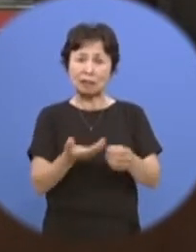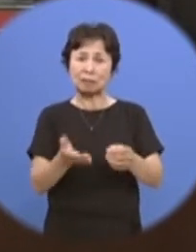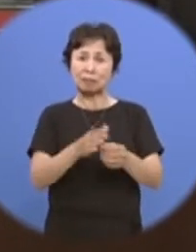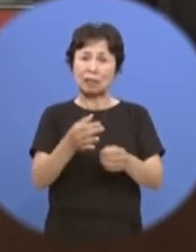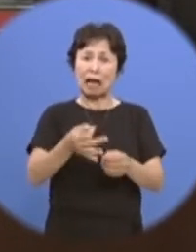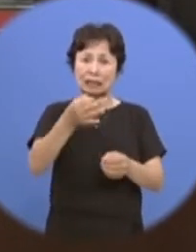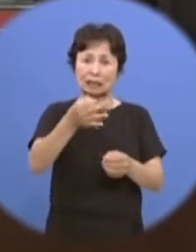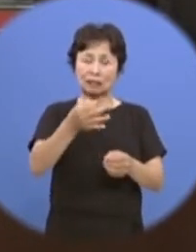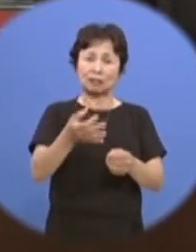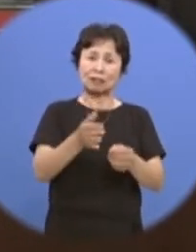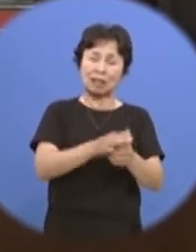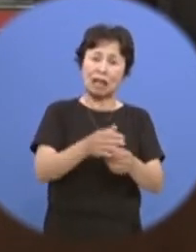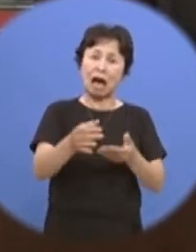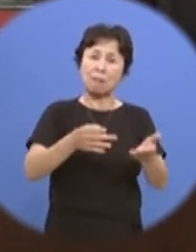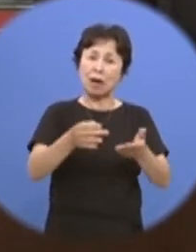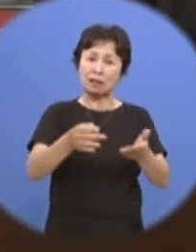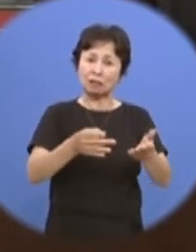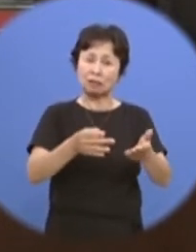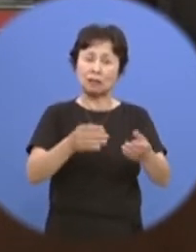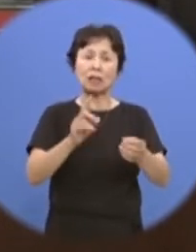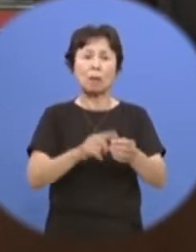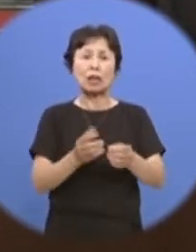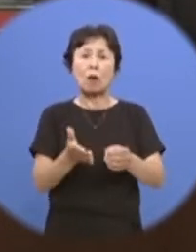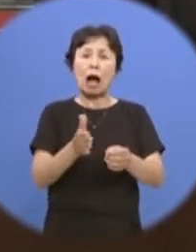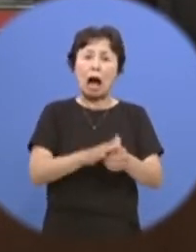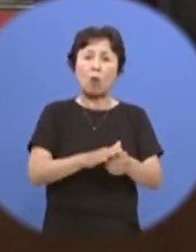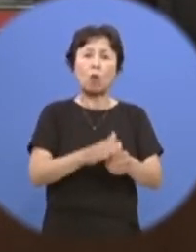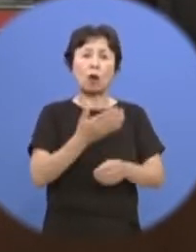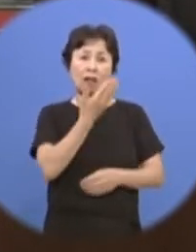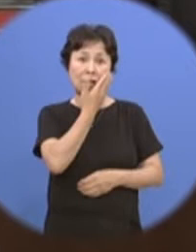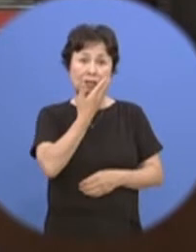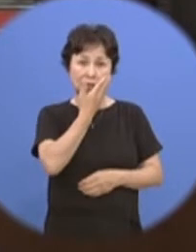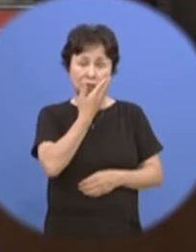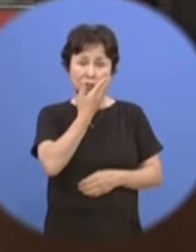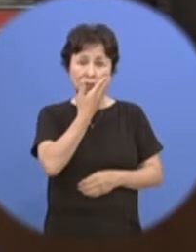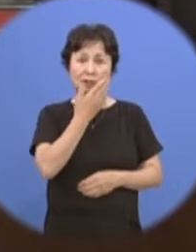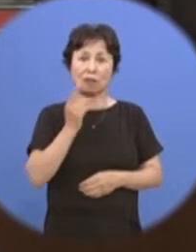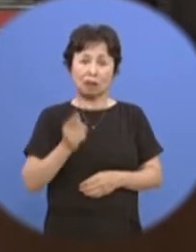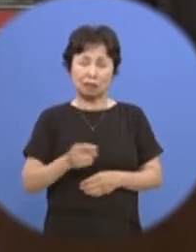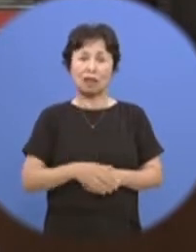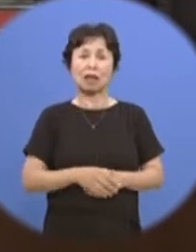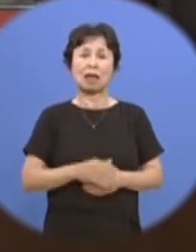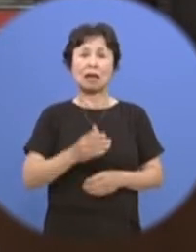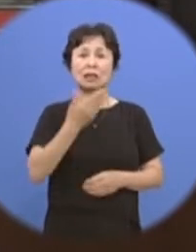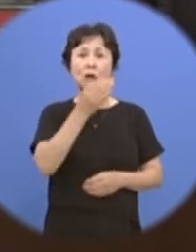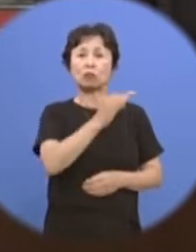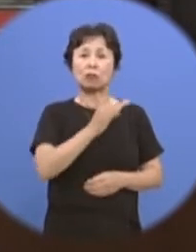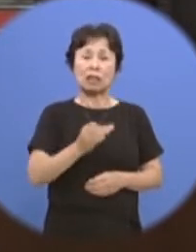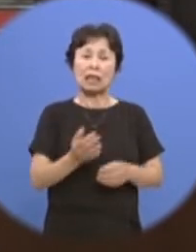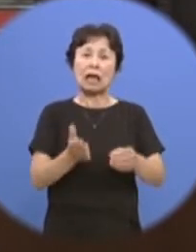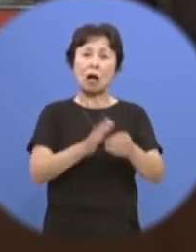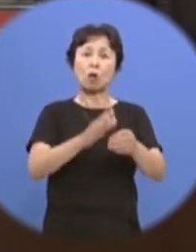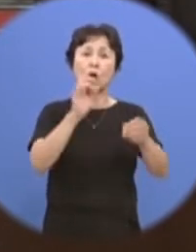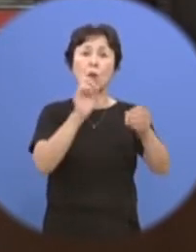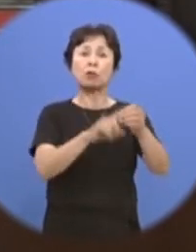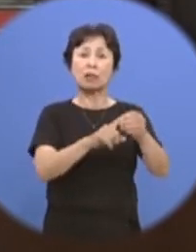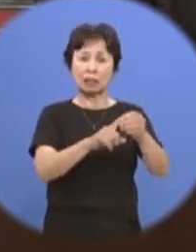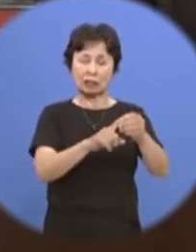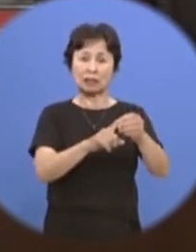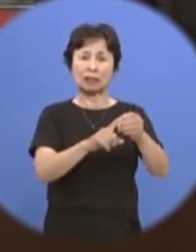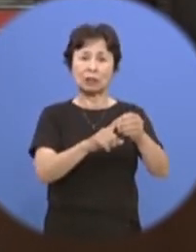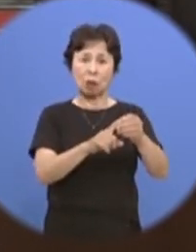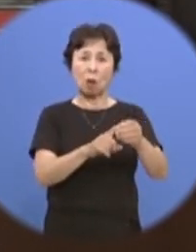するかという中では加工というのが非常に大事になってくるということで、食品の加工を目的としたラボと